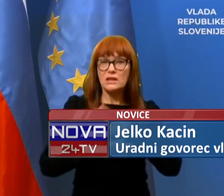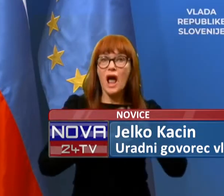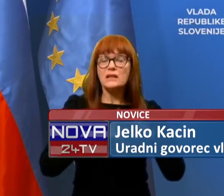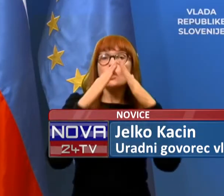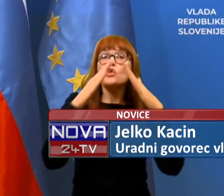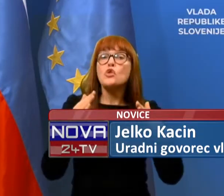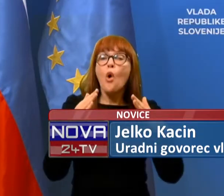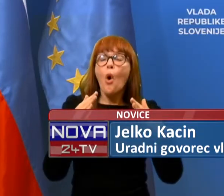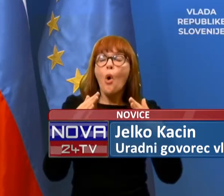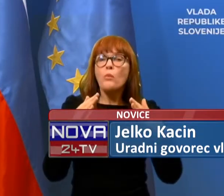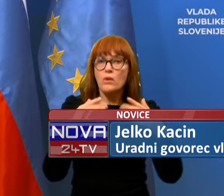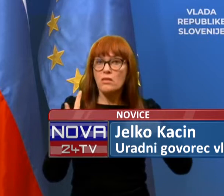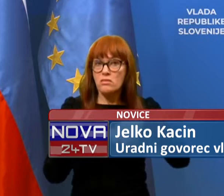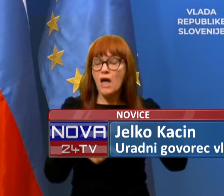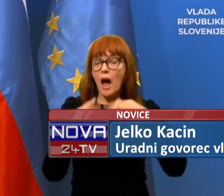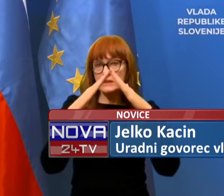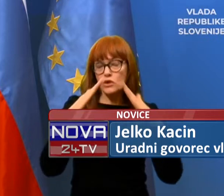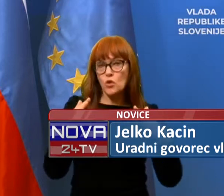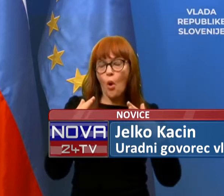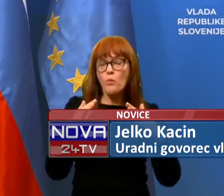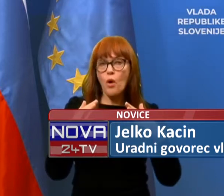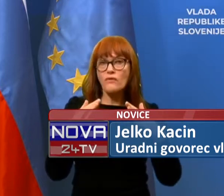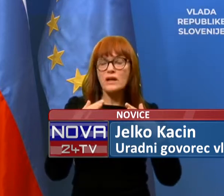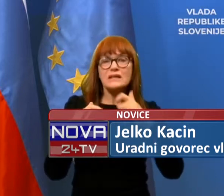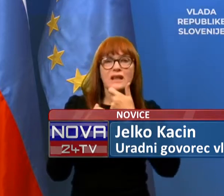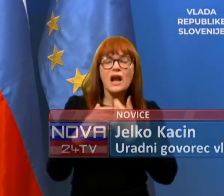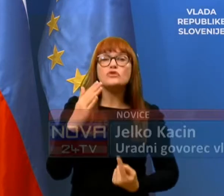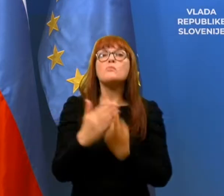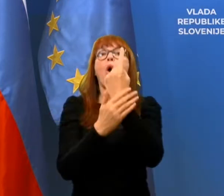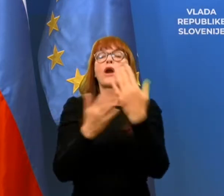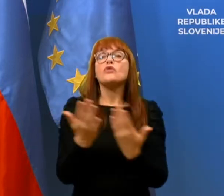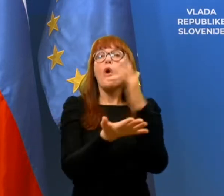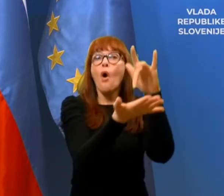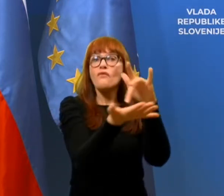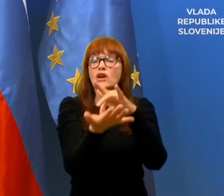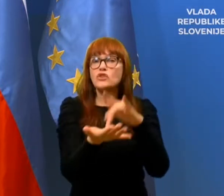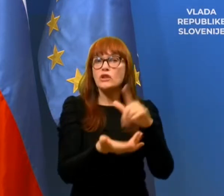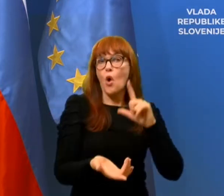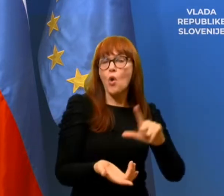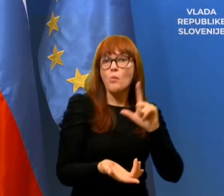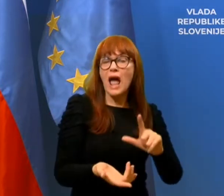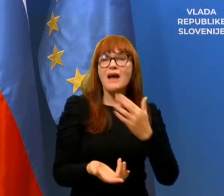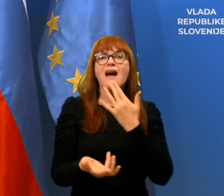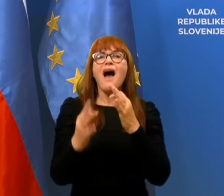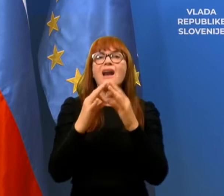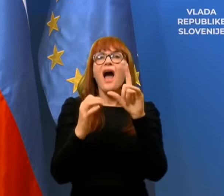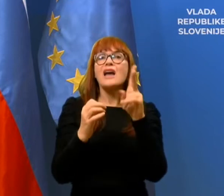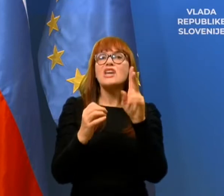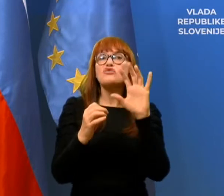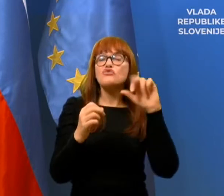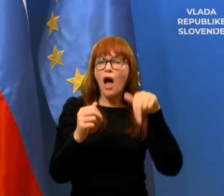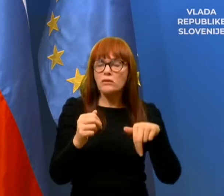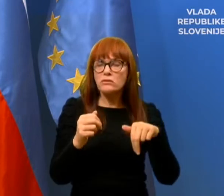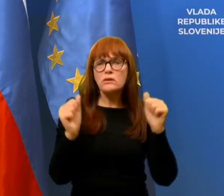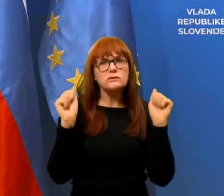domovih v domovih za starejše pojavila nova žarišča. V Ljubljani, v Rakičanu, stanje ostaja še